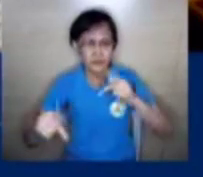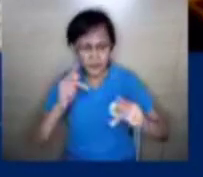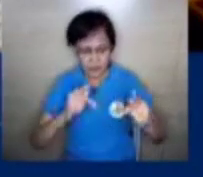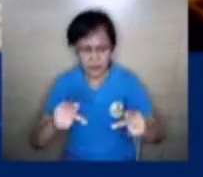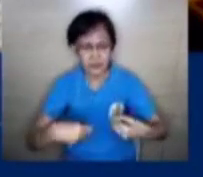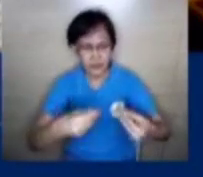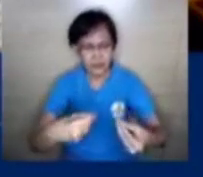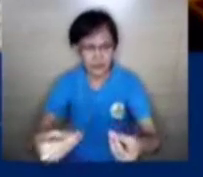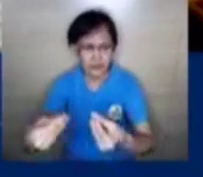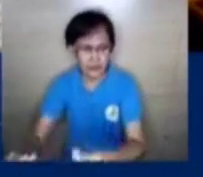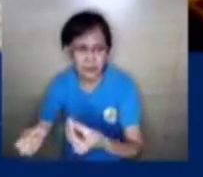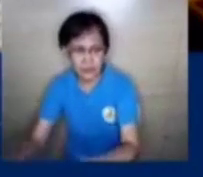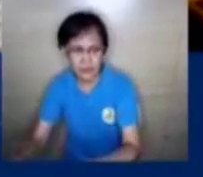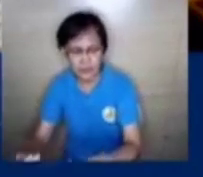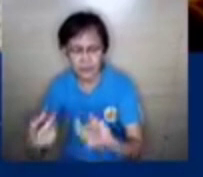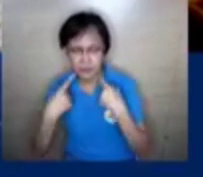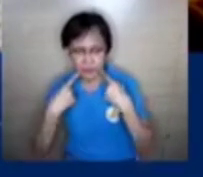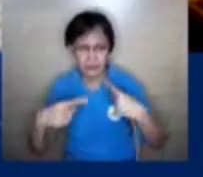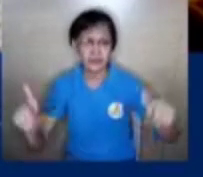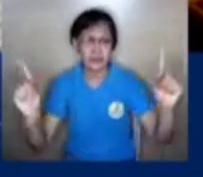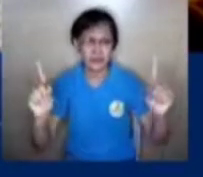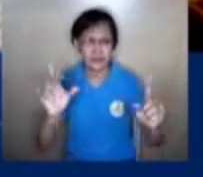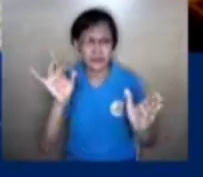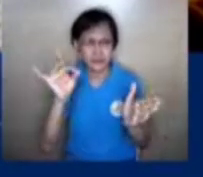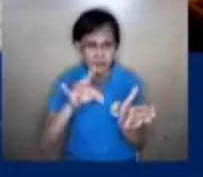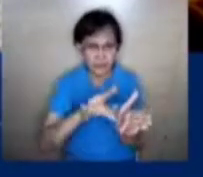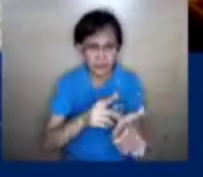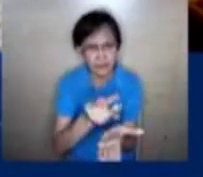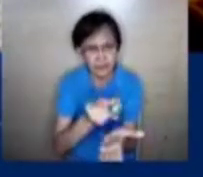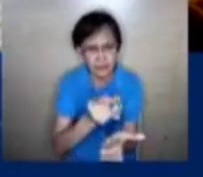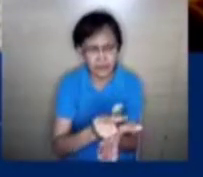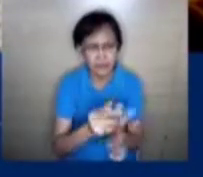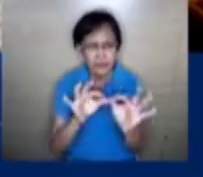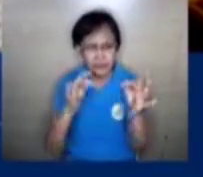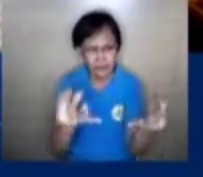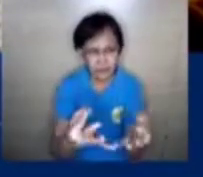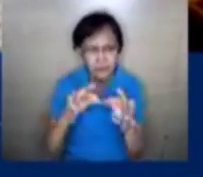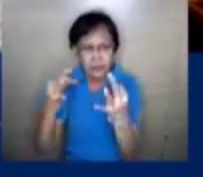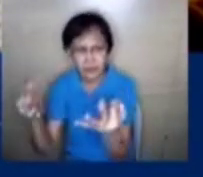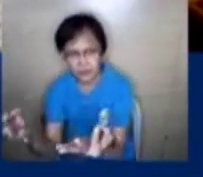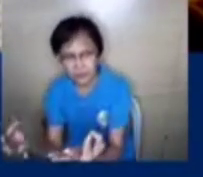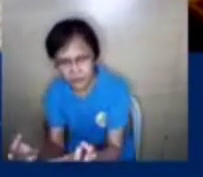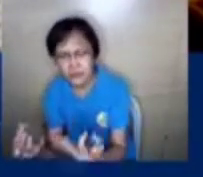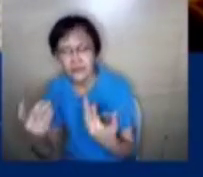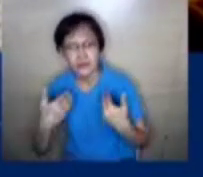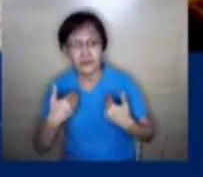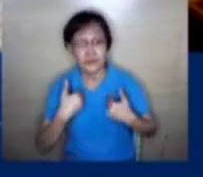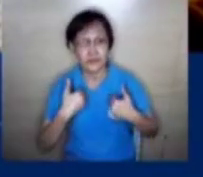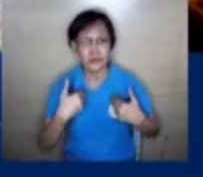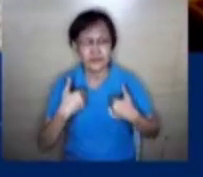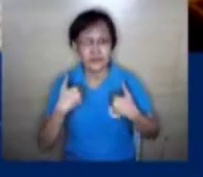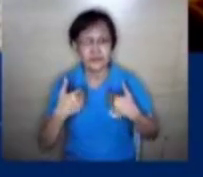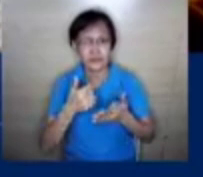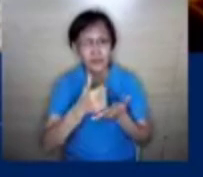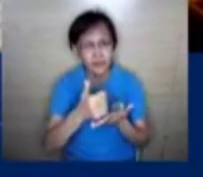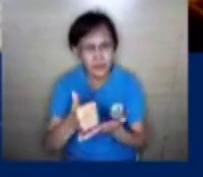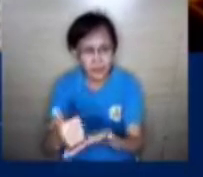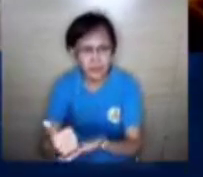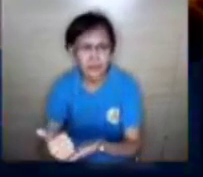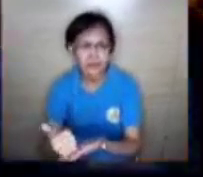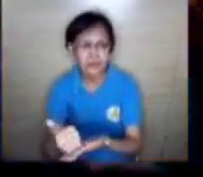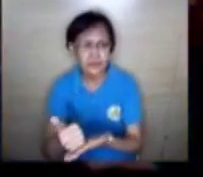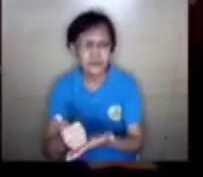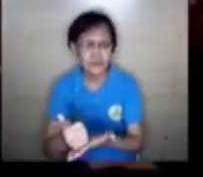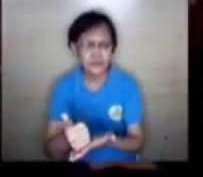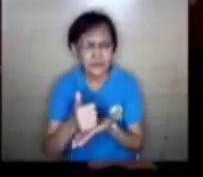nito. 8,000 pesos para sa bawat pamilya. Tulong pinansyal naman sa tulong siyempre ng Sanggunian Panlungsod, para sa